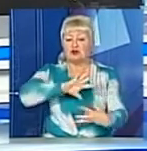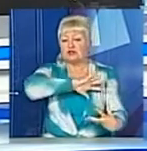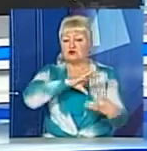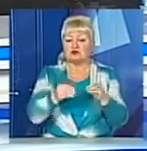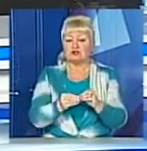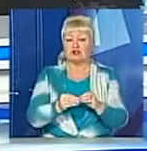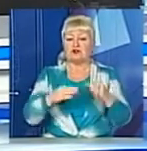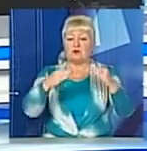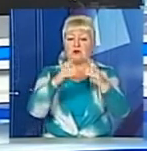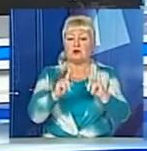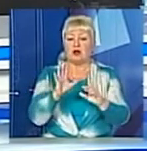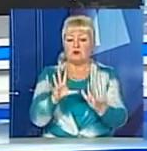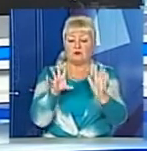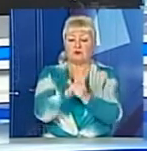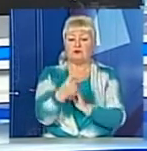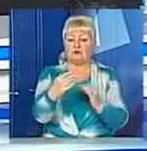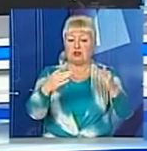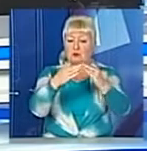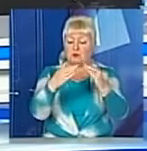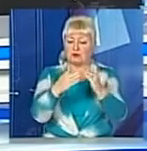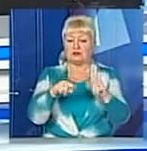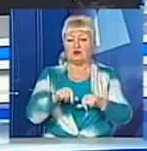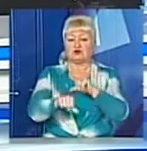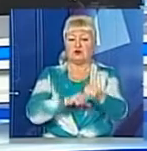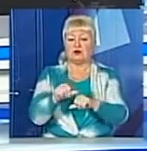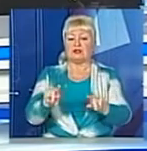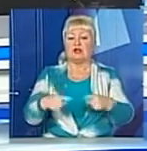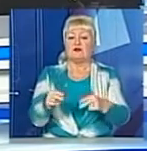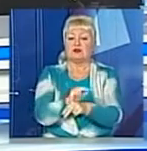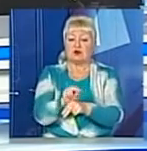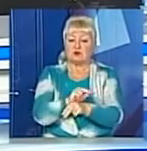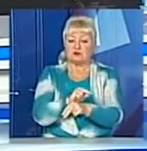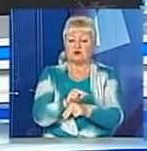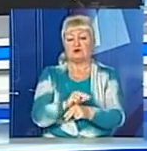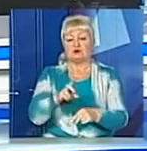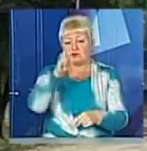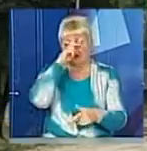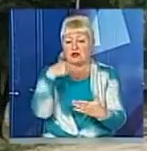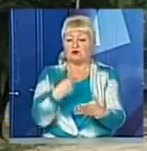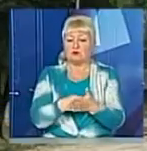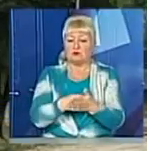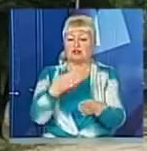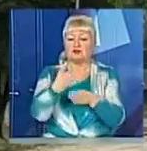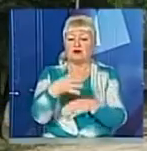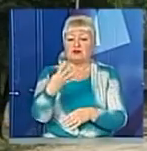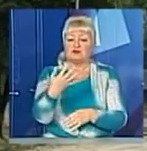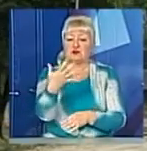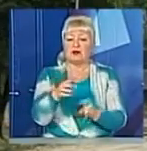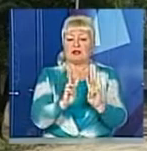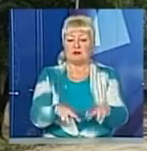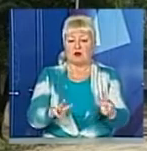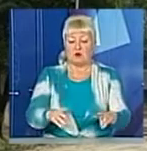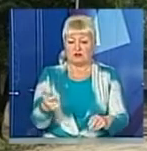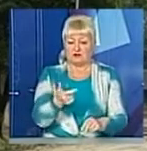корпусах, які будуть в одній будівлі. Цьогоріч на реконструкцію обласного медичного центру із державного бюджету виділили 45 мільйонів